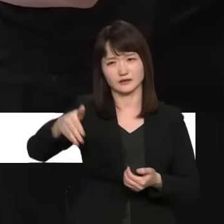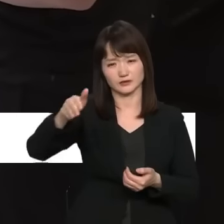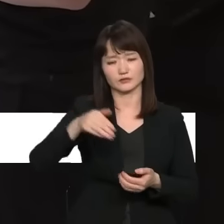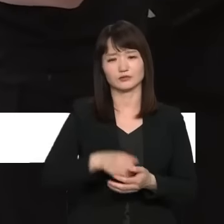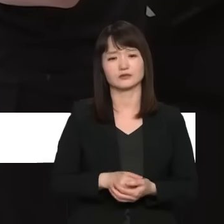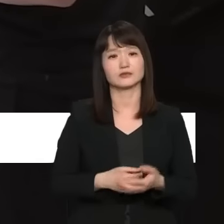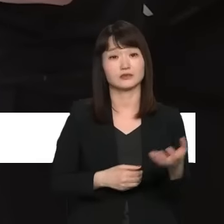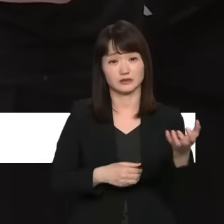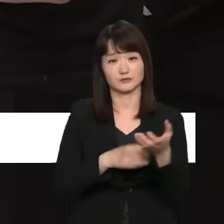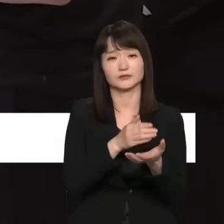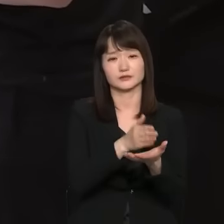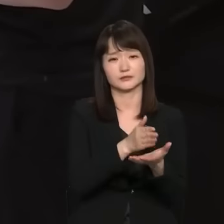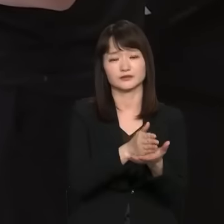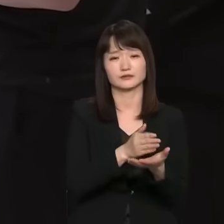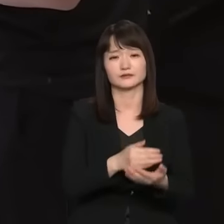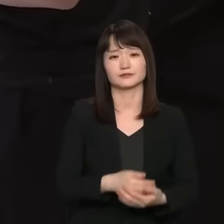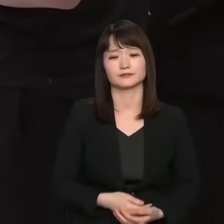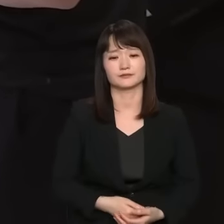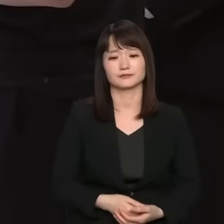아프지 말고.